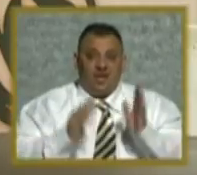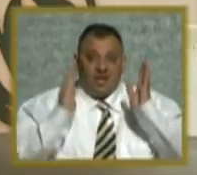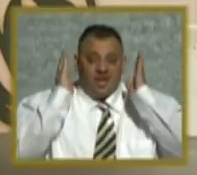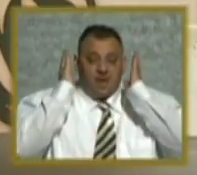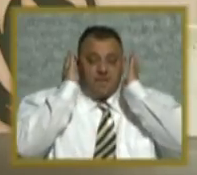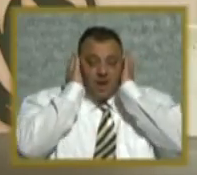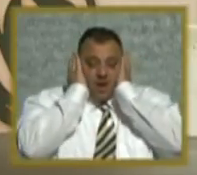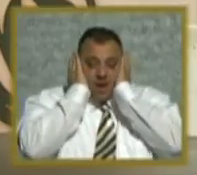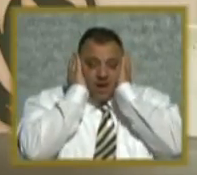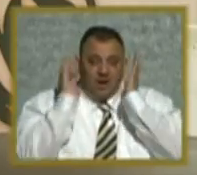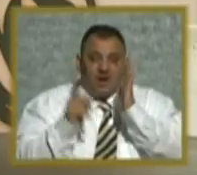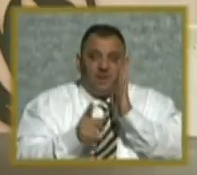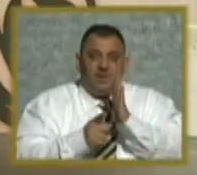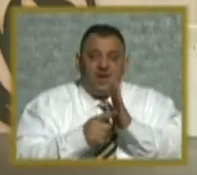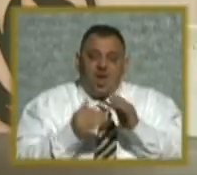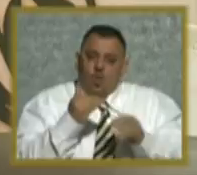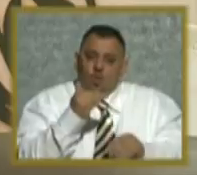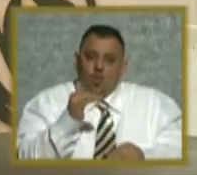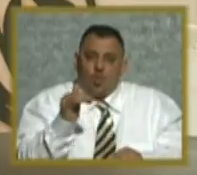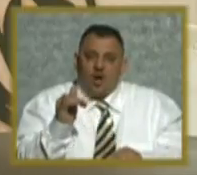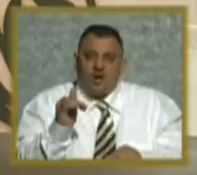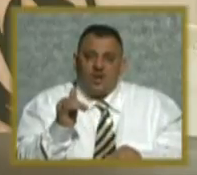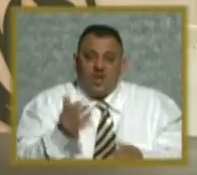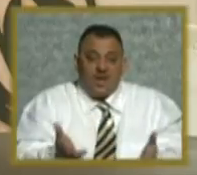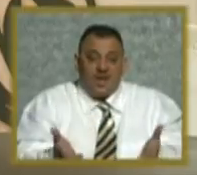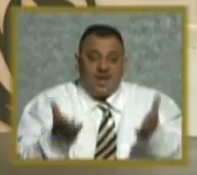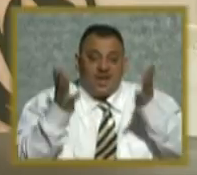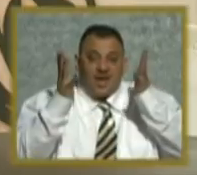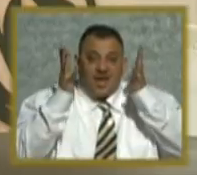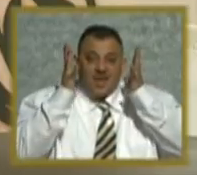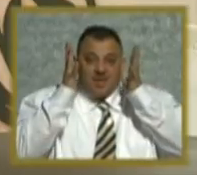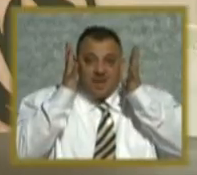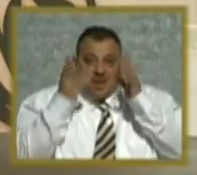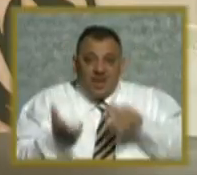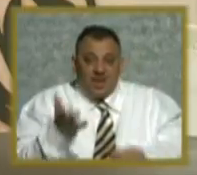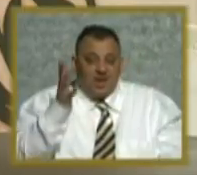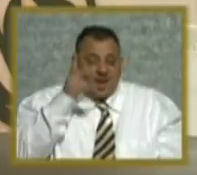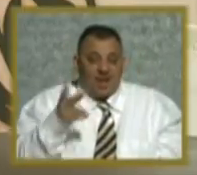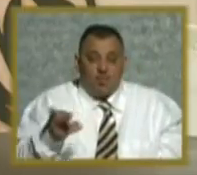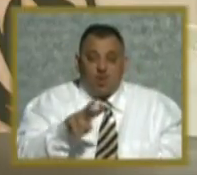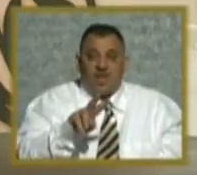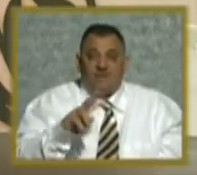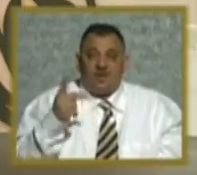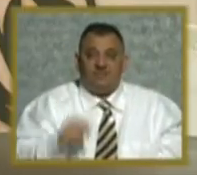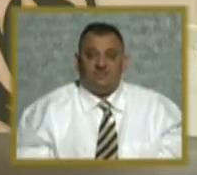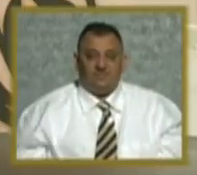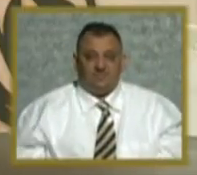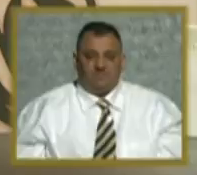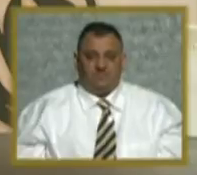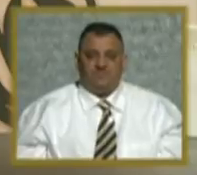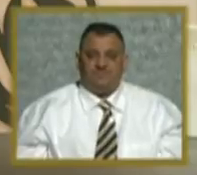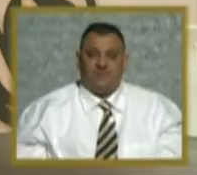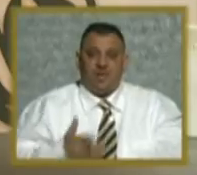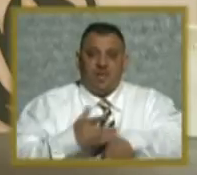يكون بترسل، أما الإقامة فلا، الإقامة على خلاف الأذان. الآن بعض الناس يقيم